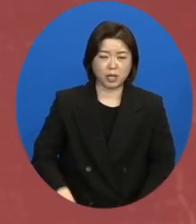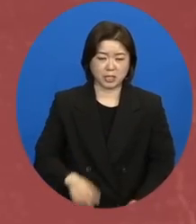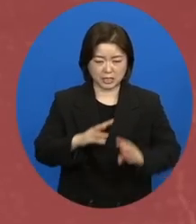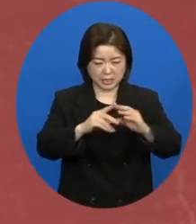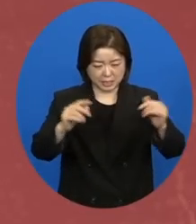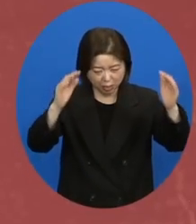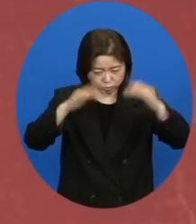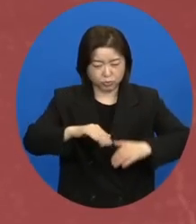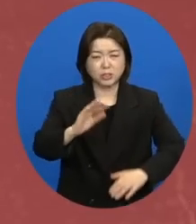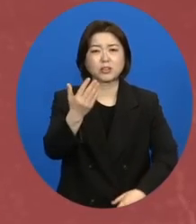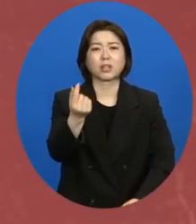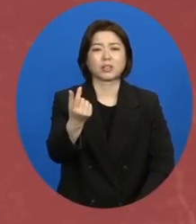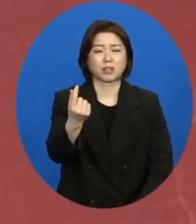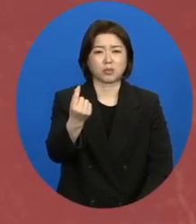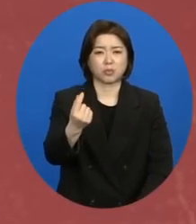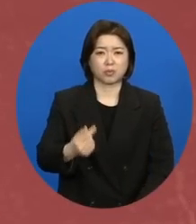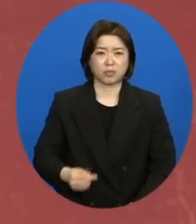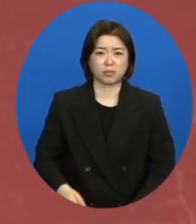것 같다고.